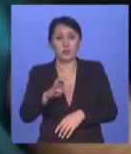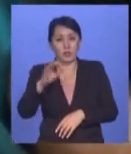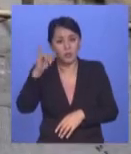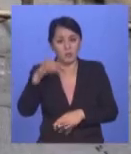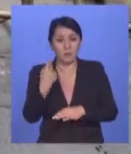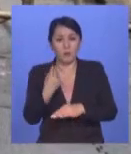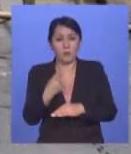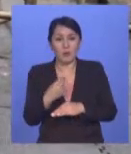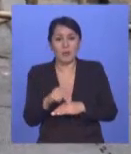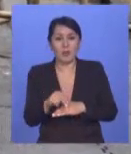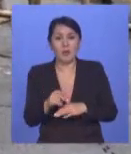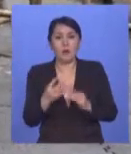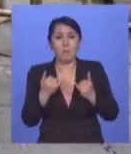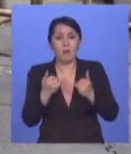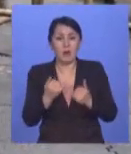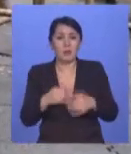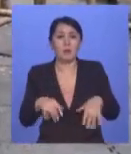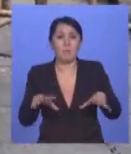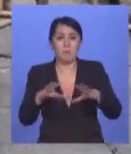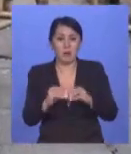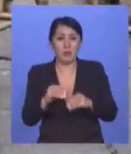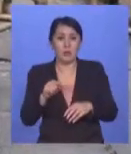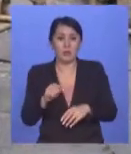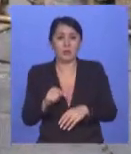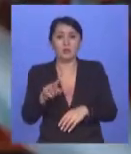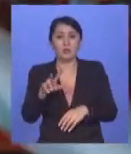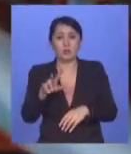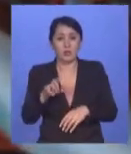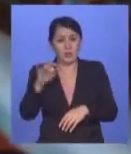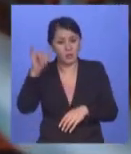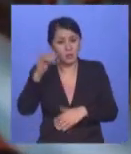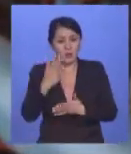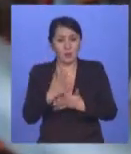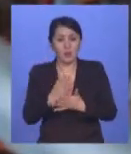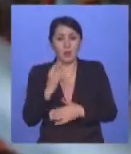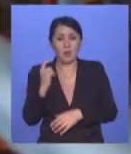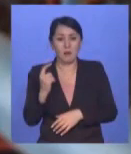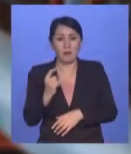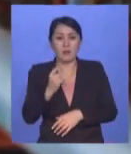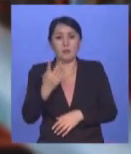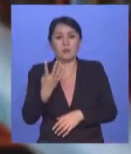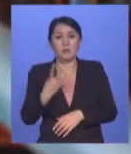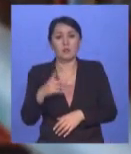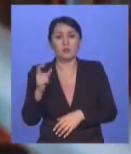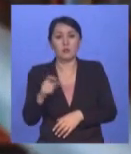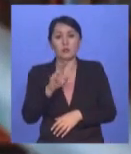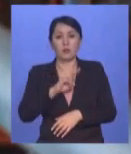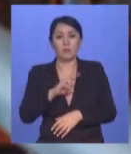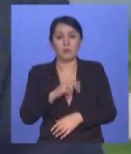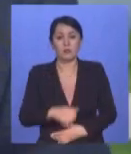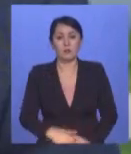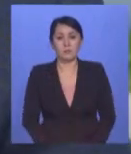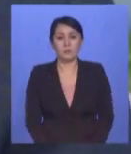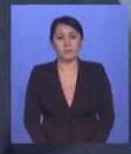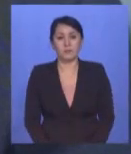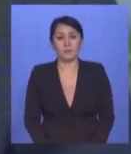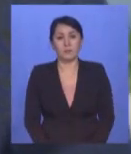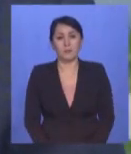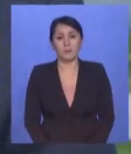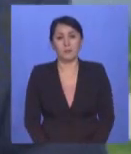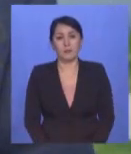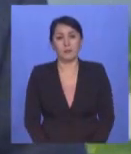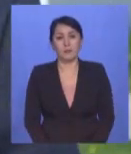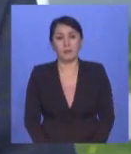қара алып келді. Қазіргі таңда барлығы 1300-ден астам сиыр бар. Шаруашылықта шамамен 40-тан астам адам жұмыс істейді. Біз қазір